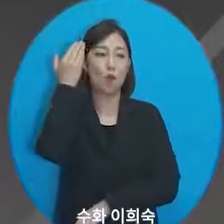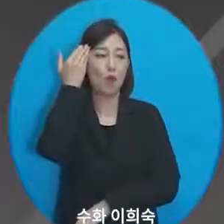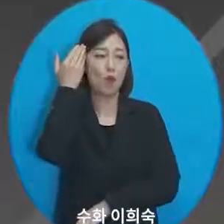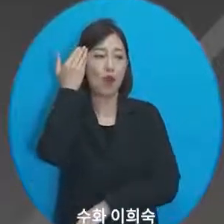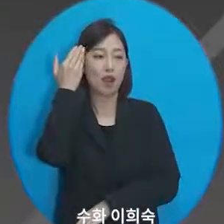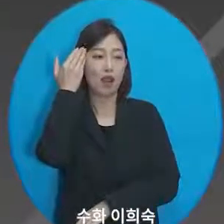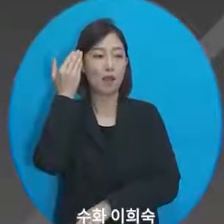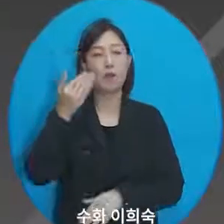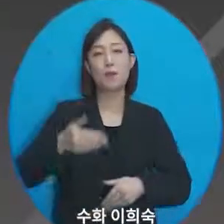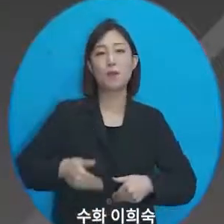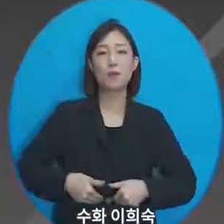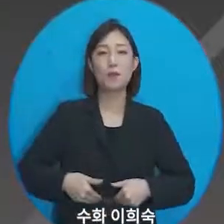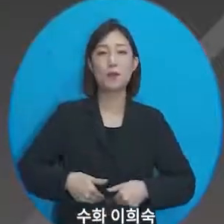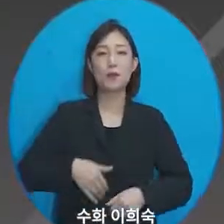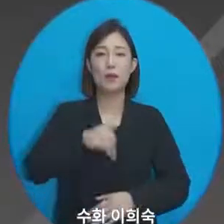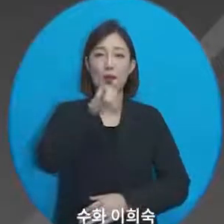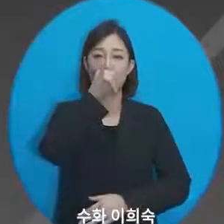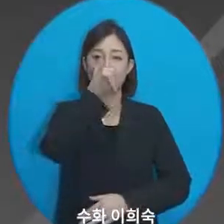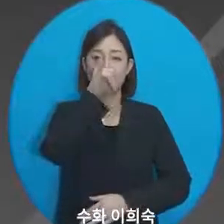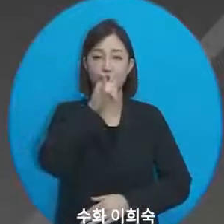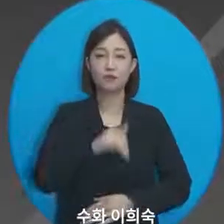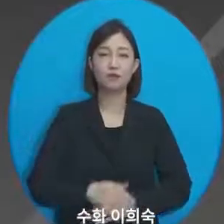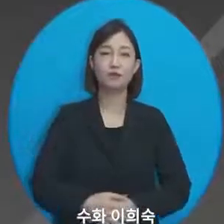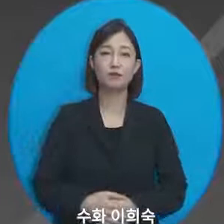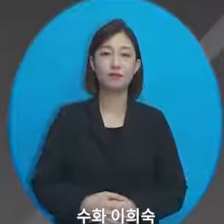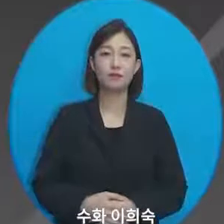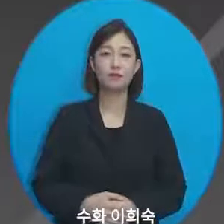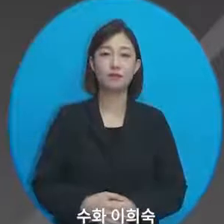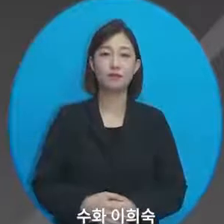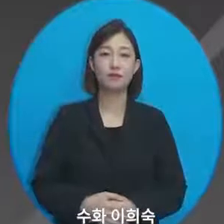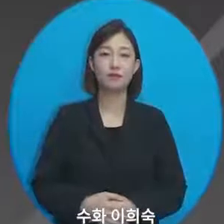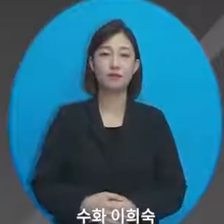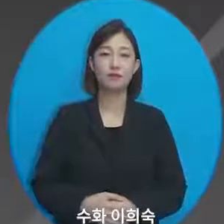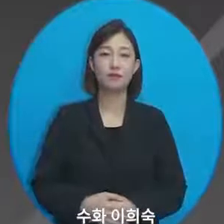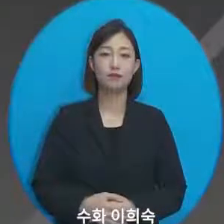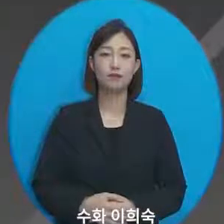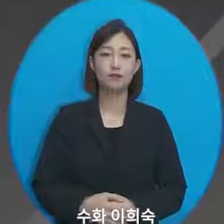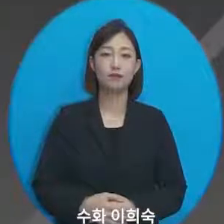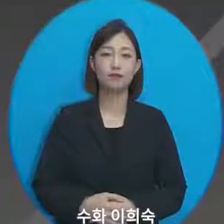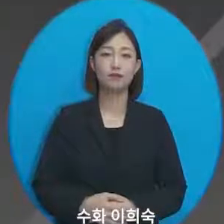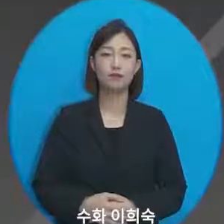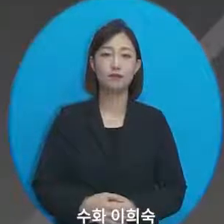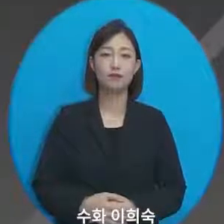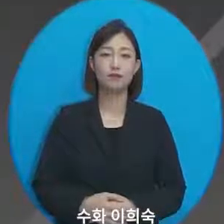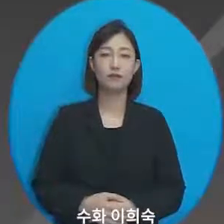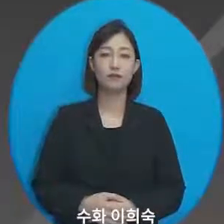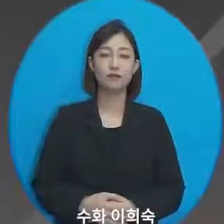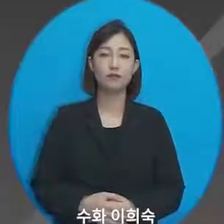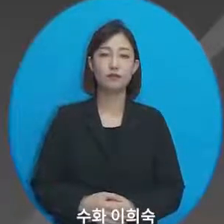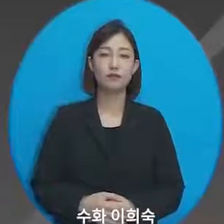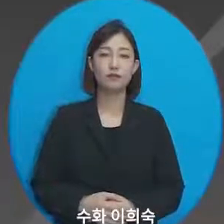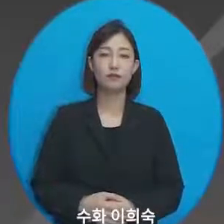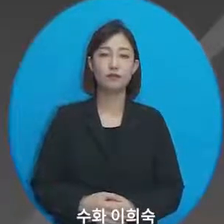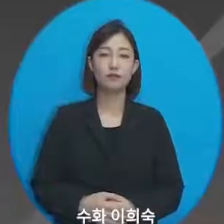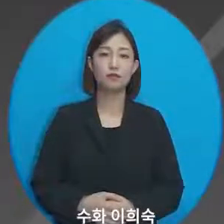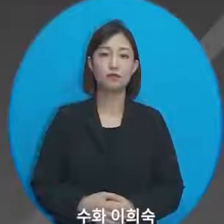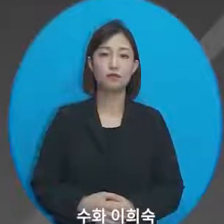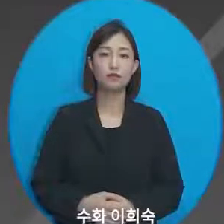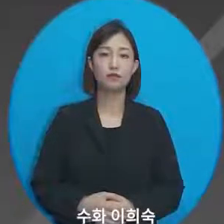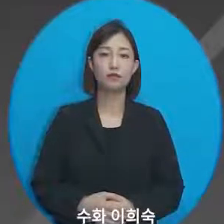우리가 생각하고 접근하고 적용해야 된다라고 이야기할 수가 있겠습니다.